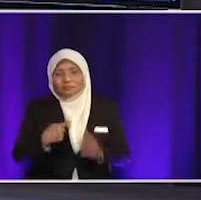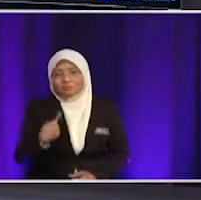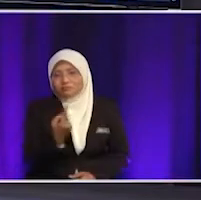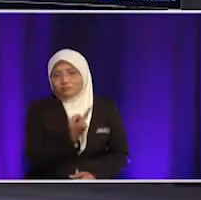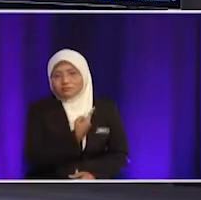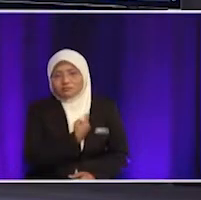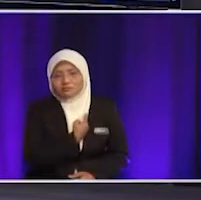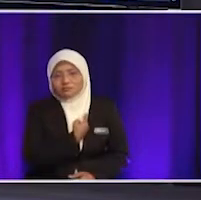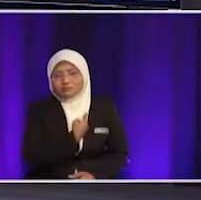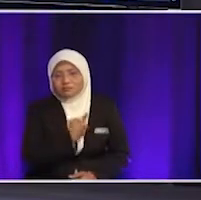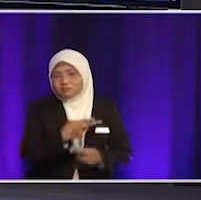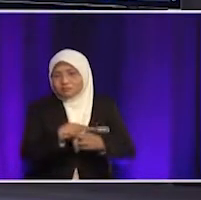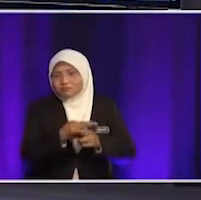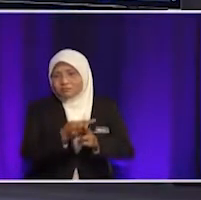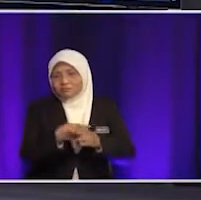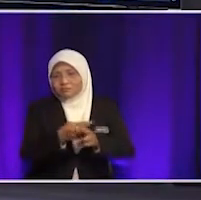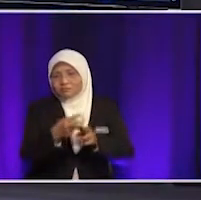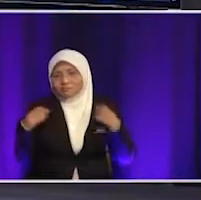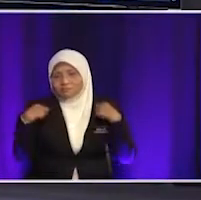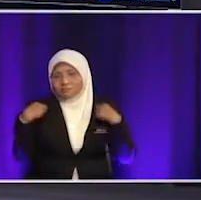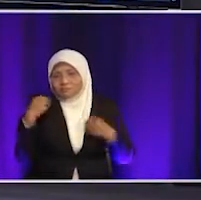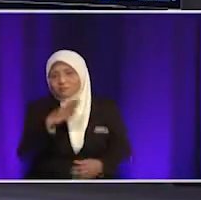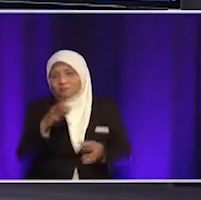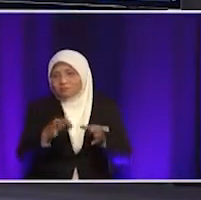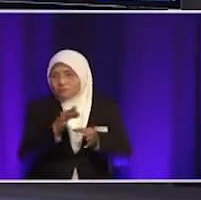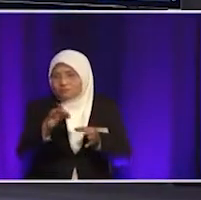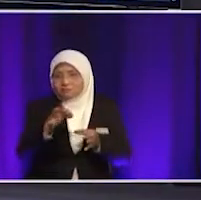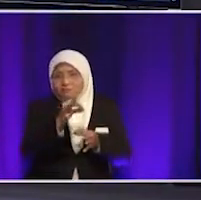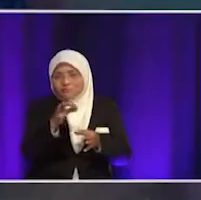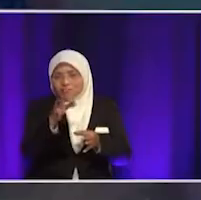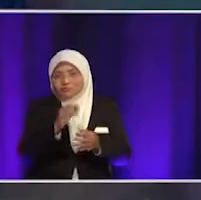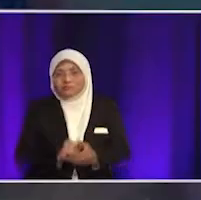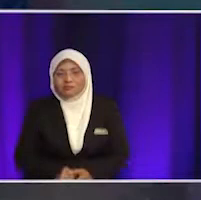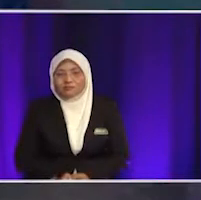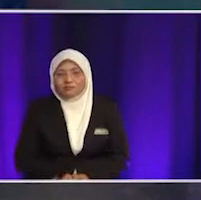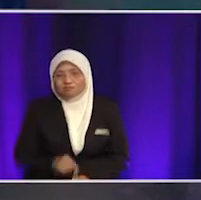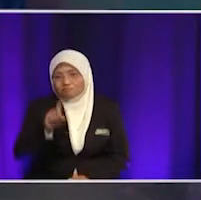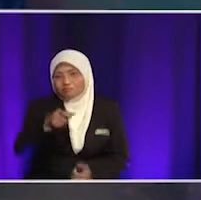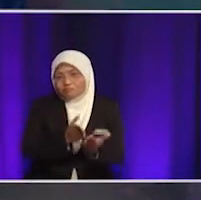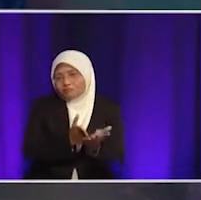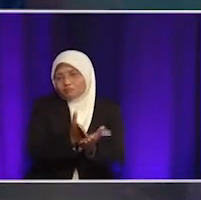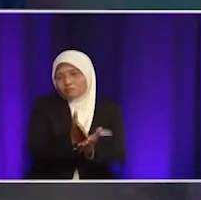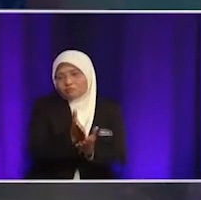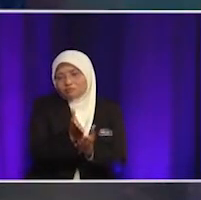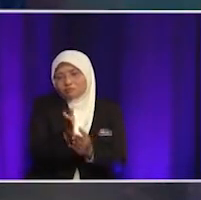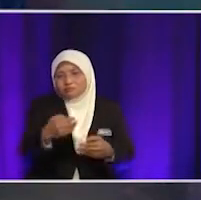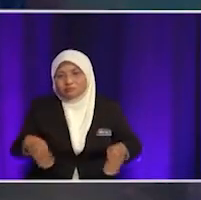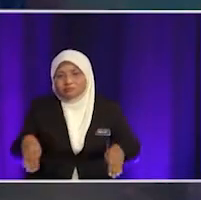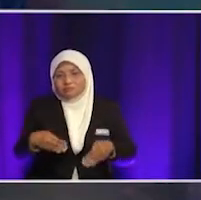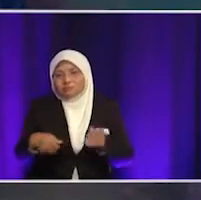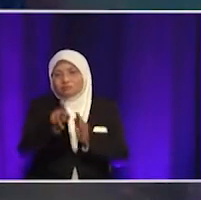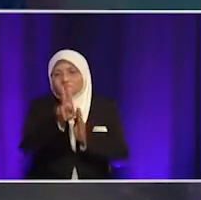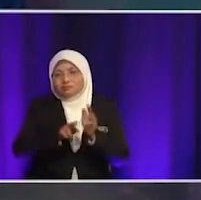memberi ke baju dan menjahit tetapi kita tak boleh Terhenti Di situ kan Cikgu perlu teruskan ke bidang ke usahawanan